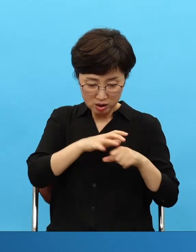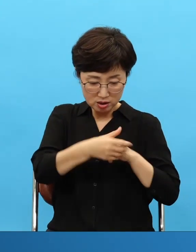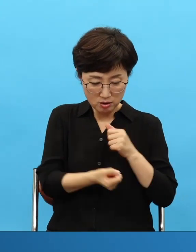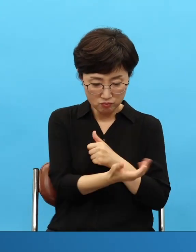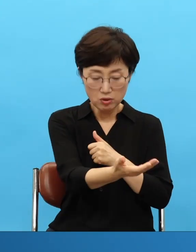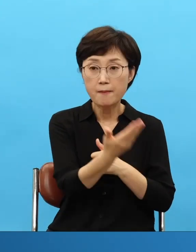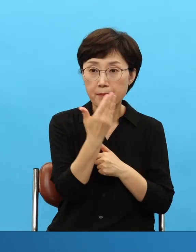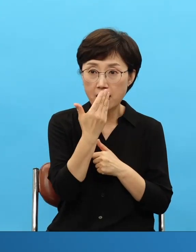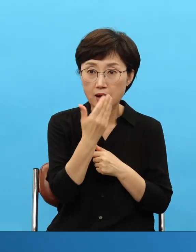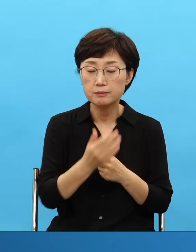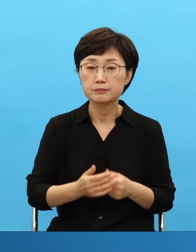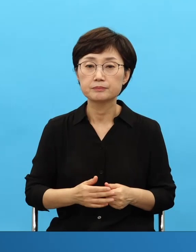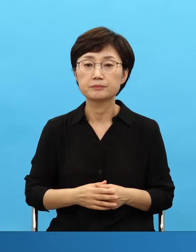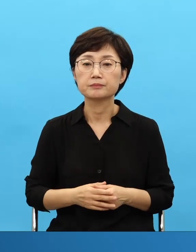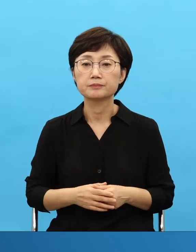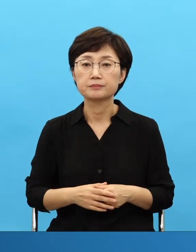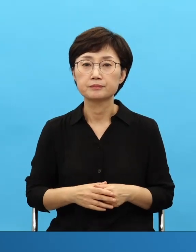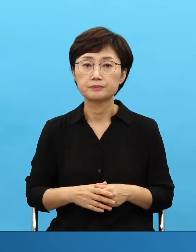강조했습니다.